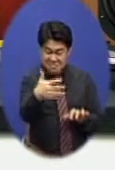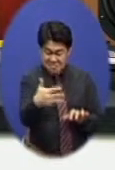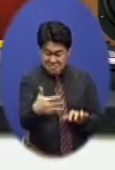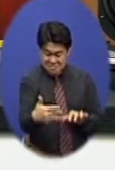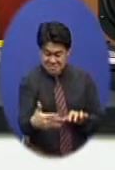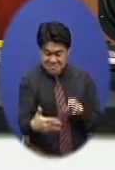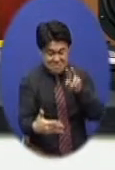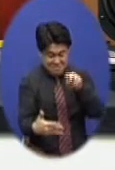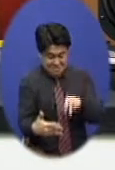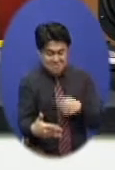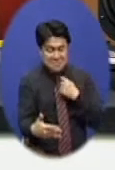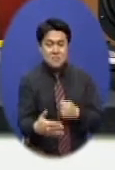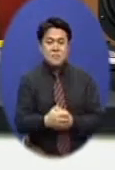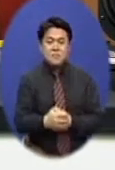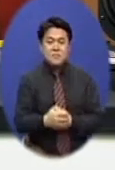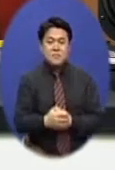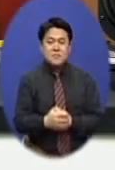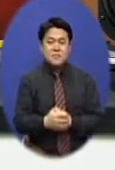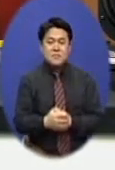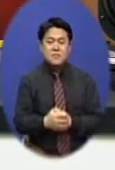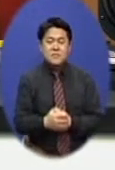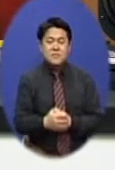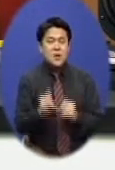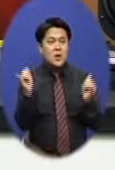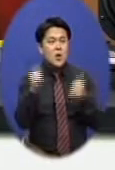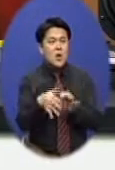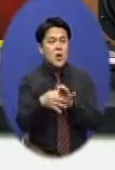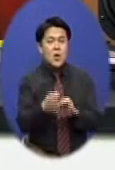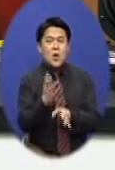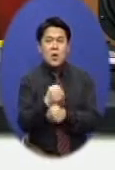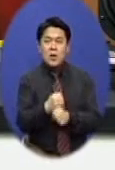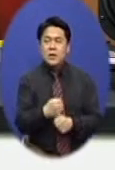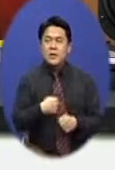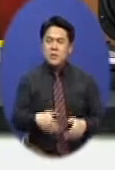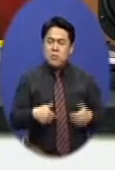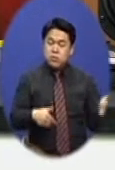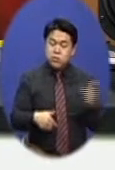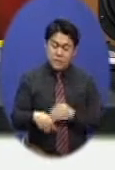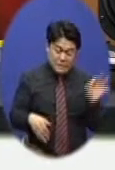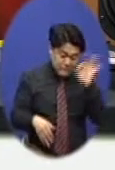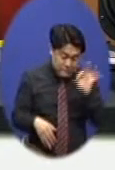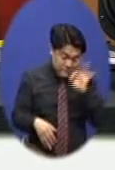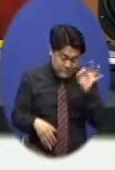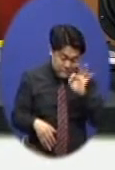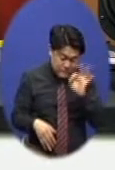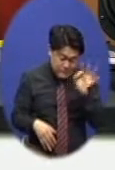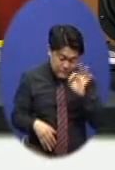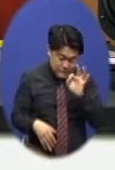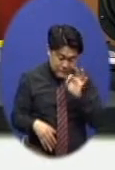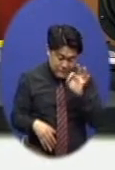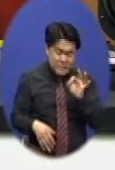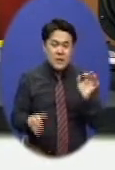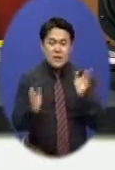만에 이렇게 지금 연결이 됐나요? 지금 그러니까 봄에 했으니까 꽤 됐죠. 아, 봄에요?